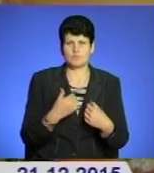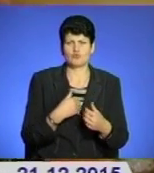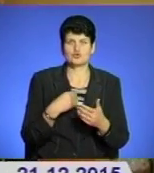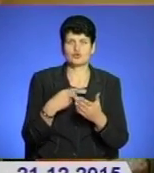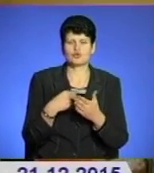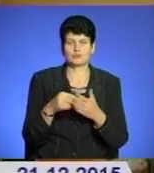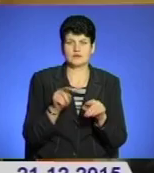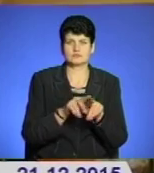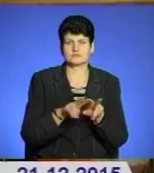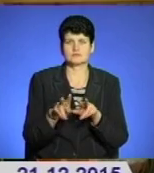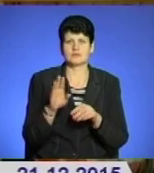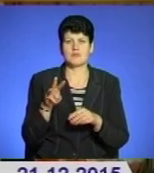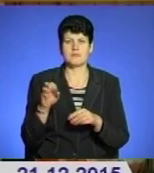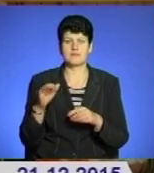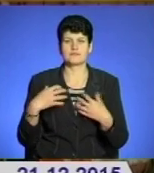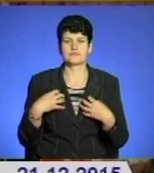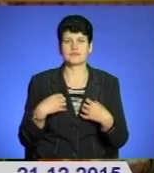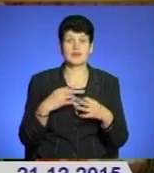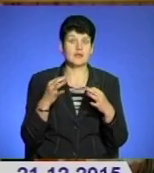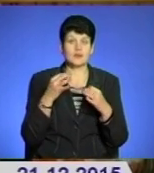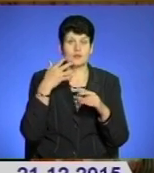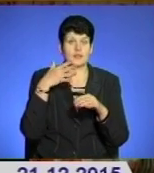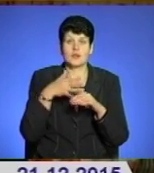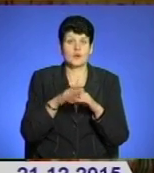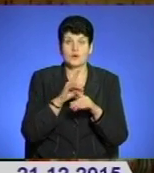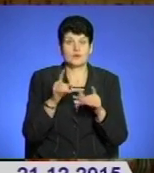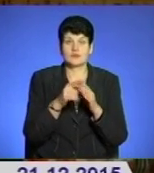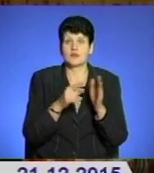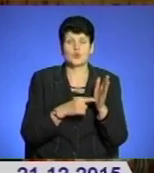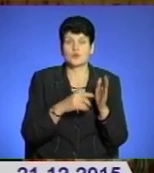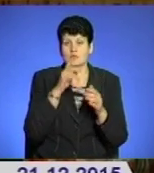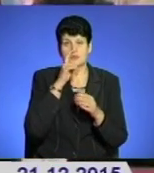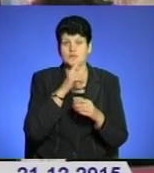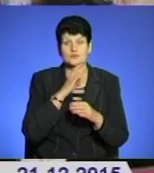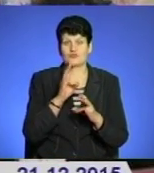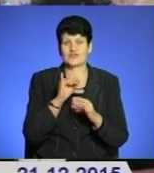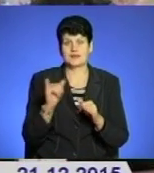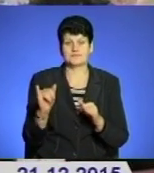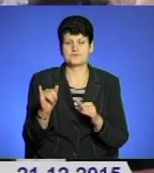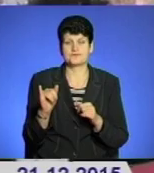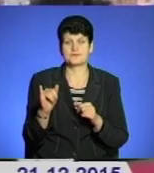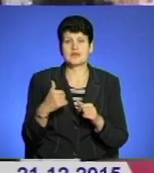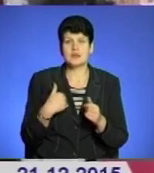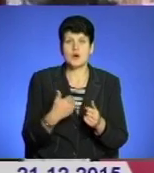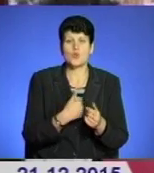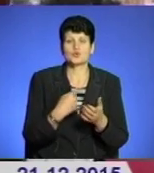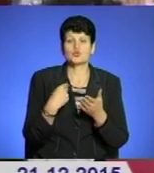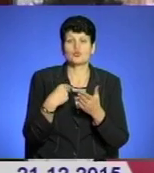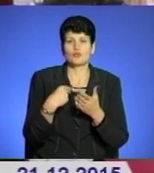такою атрибутикою символіку? Ніколи не розумів поділення на роки, і тому ні. Так, я хочу придбати